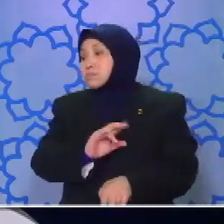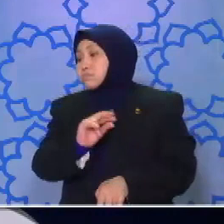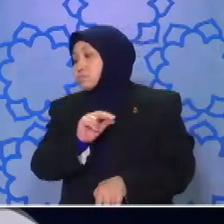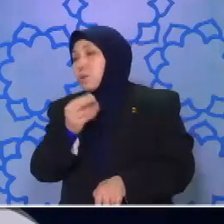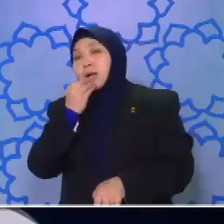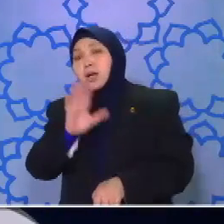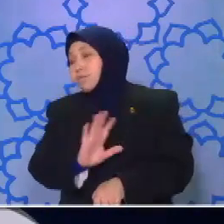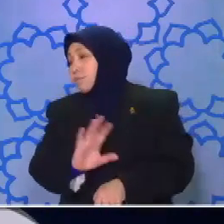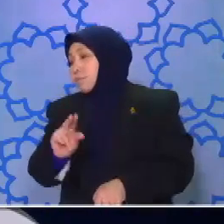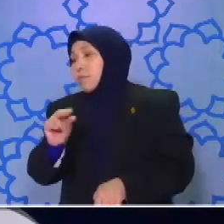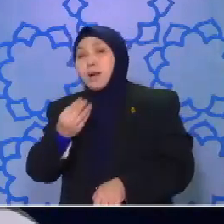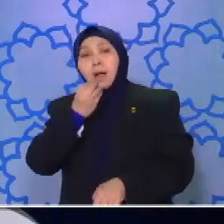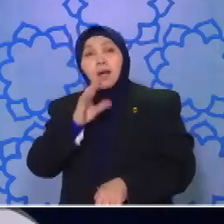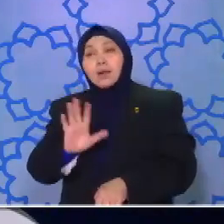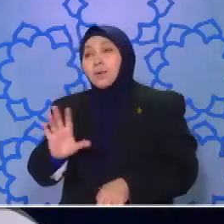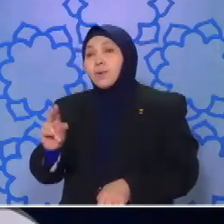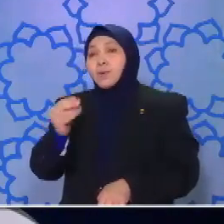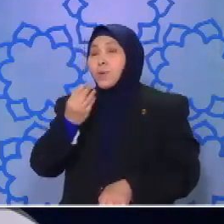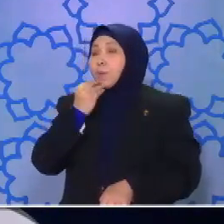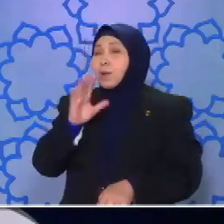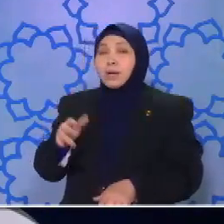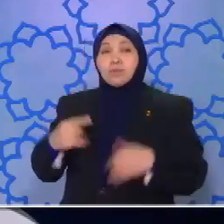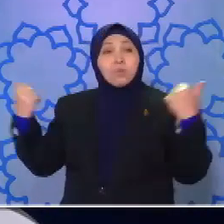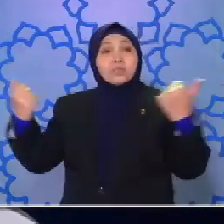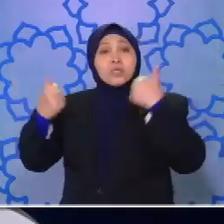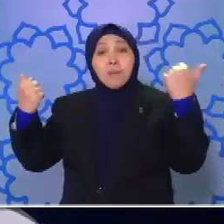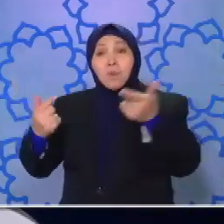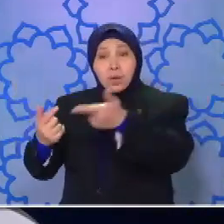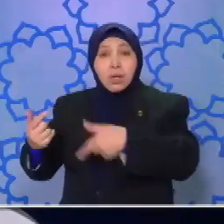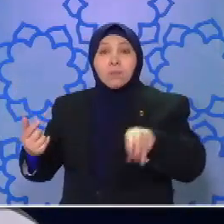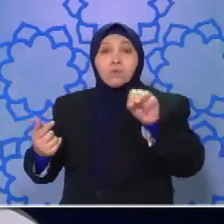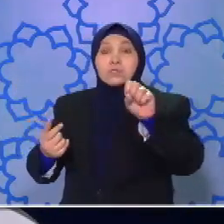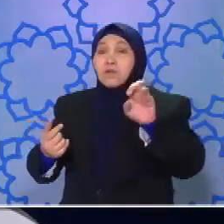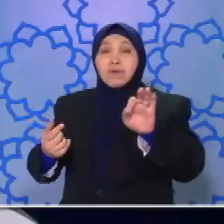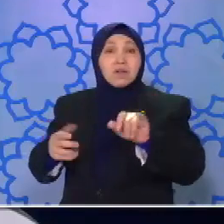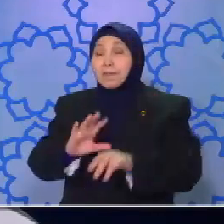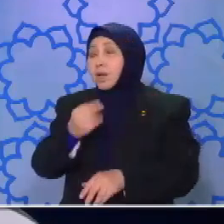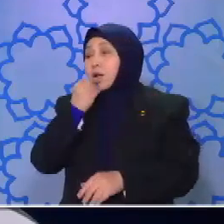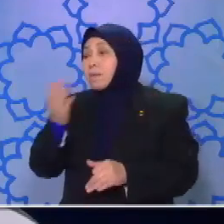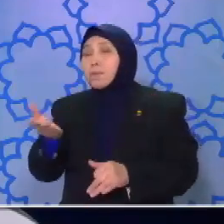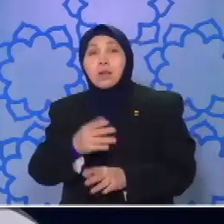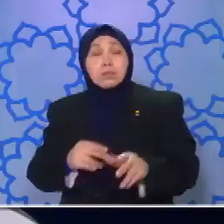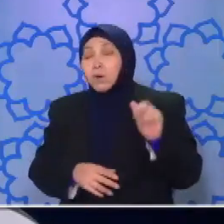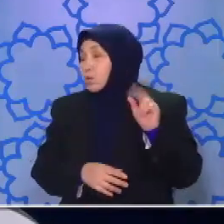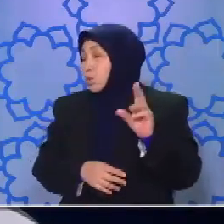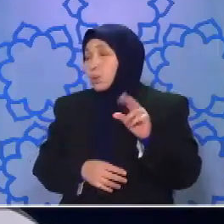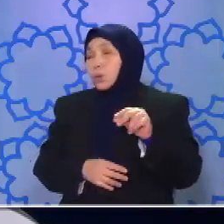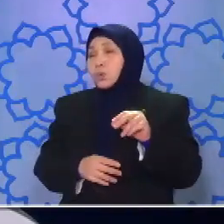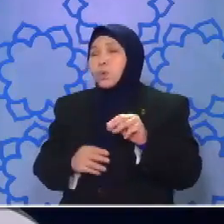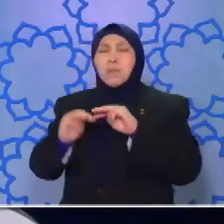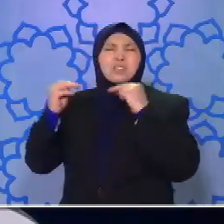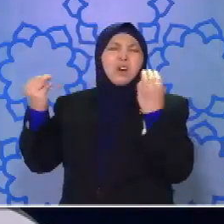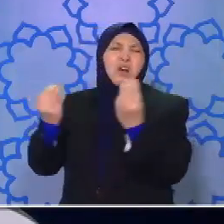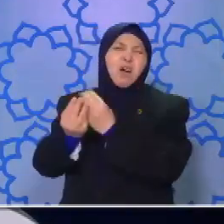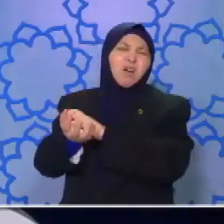an yudhayifuhuma, untuk menjadi menyambut tetamu ini, ya. Dan dalam keadaan yang masyarakatnya